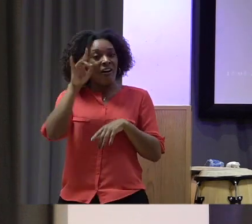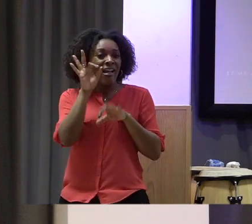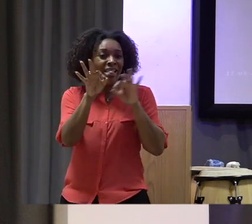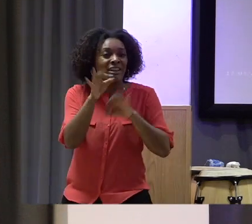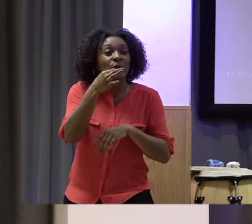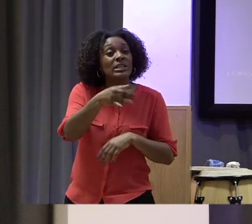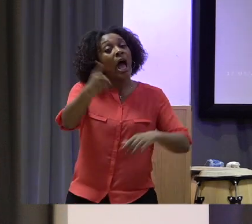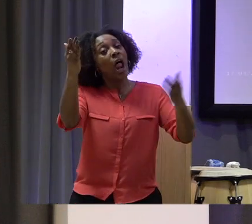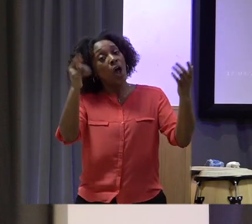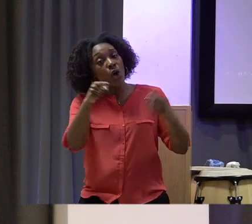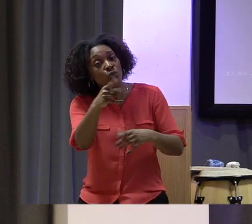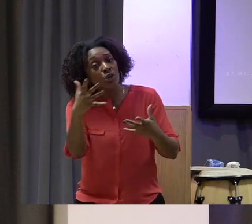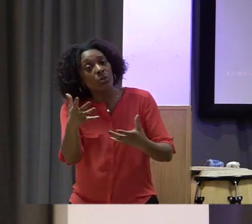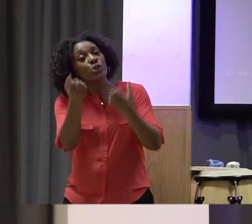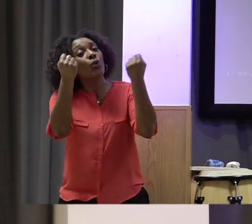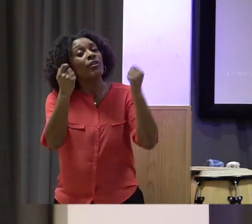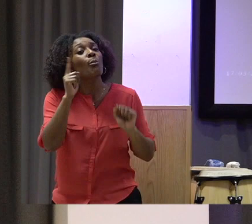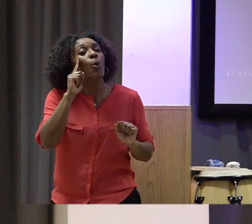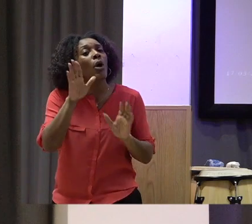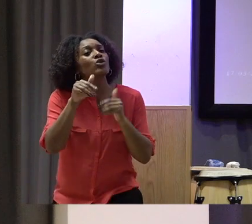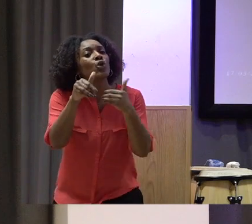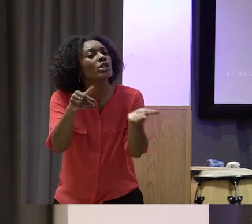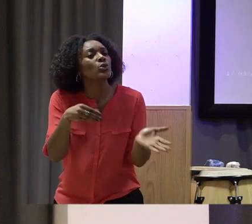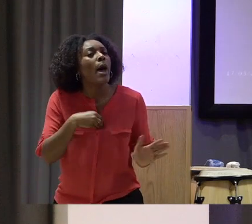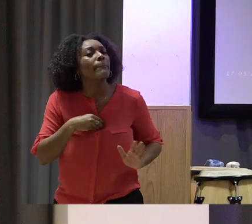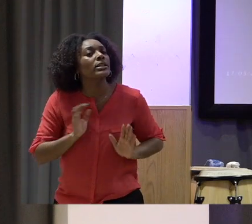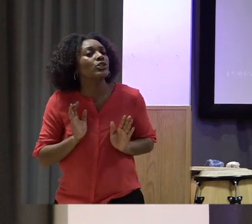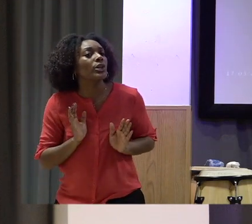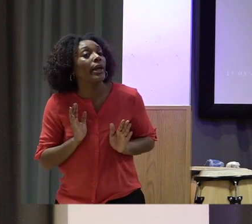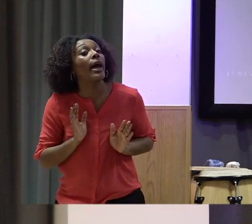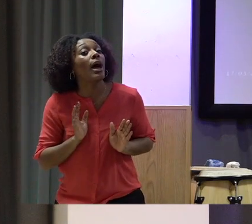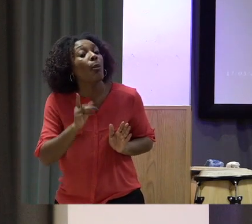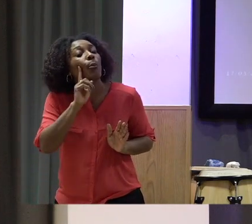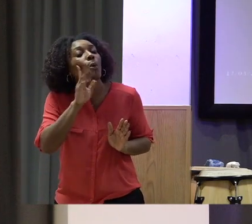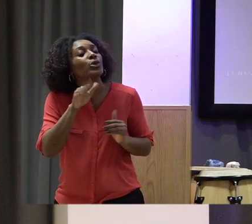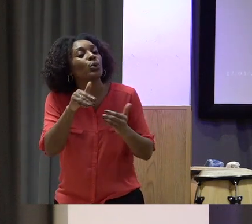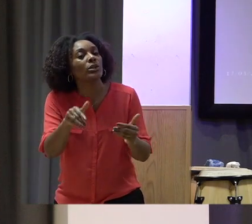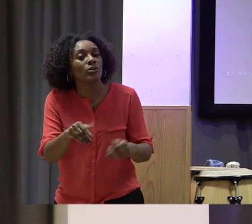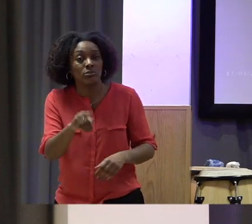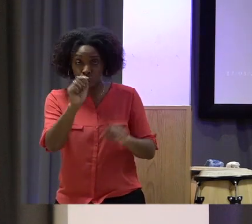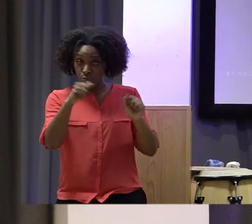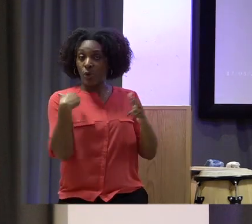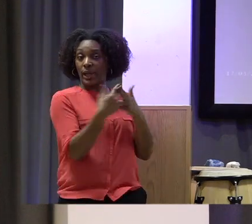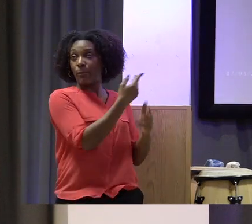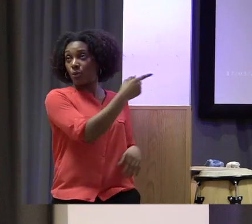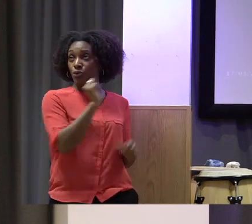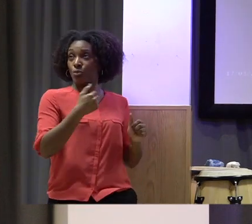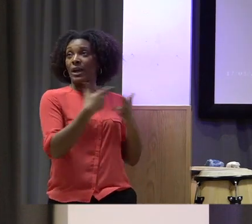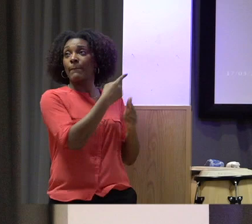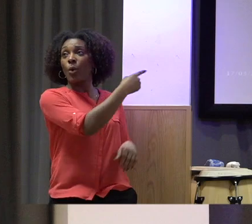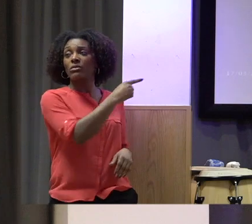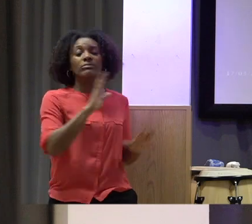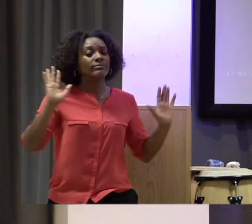continues à faire ceci? Il y a une réponse dans la parole de Dieu. Tu pourrais le dire, il est écrit, c'est